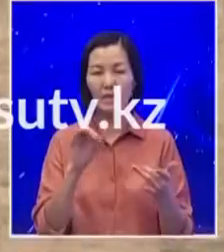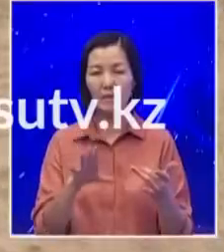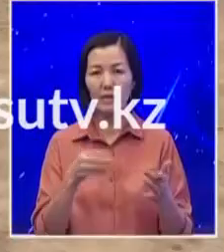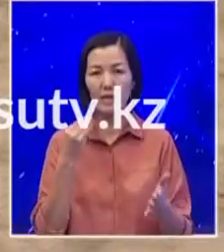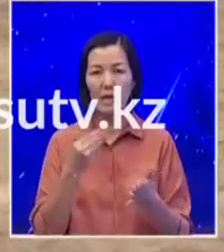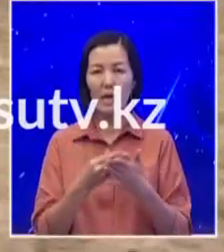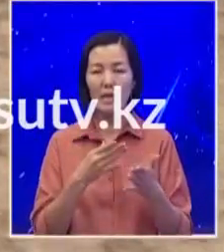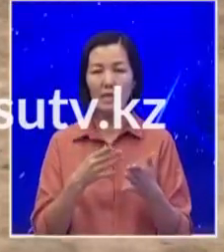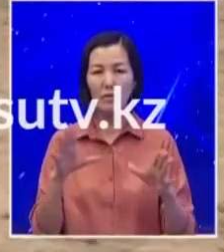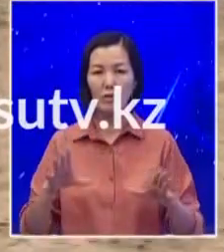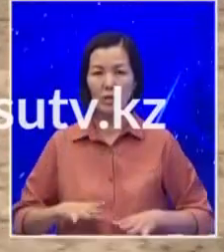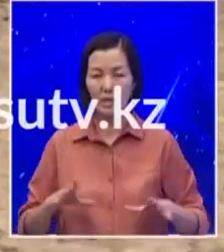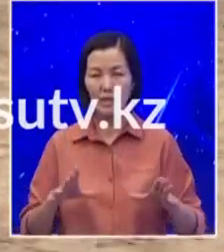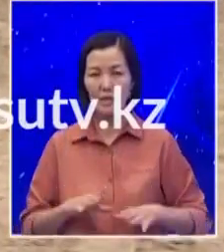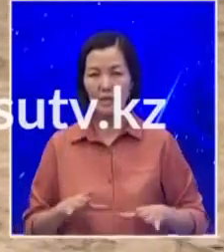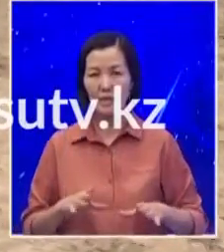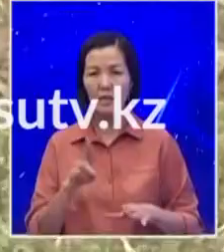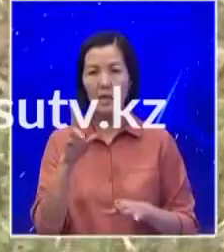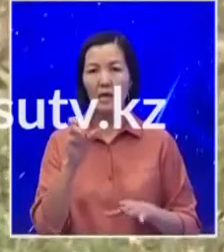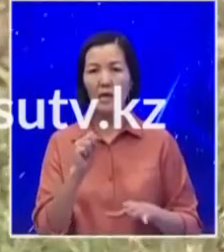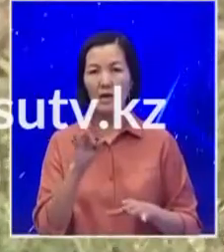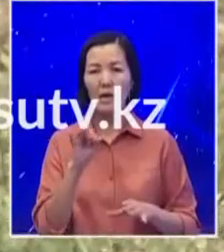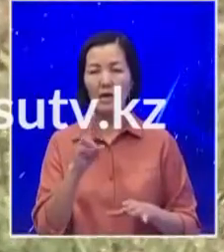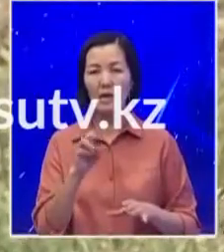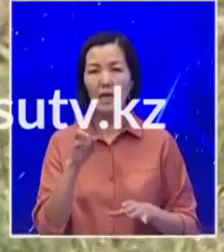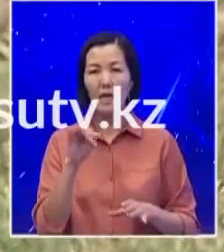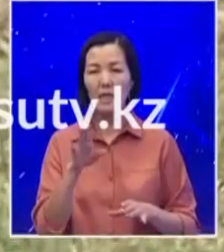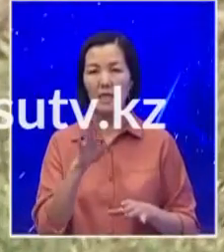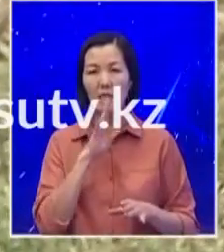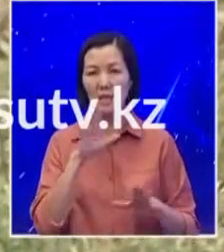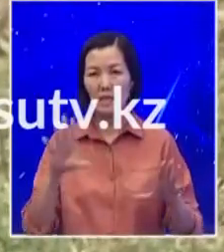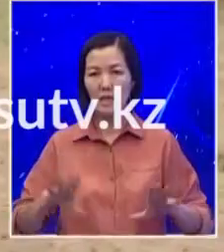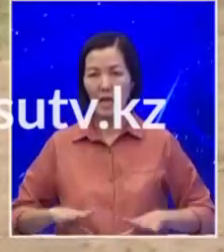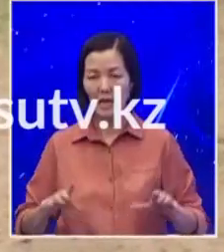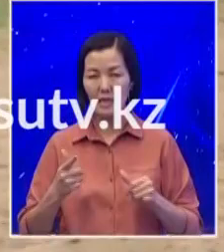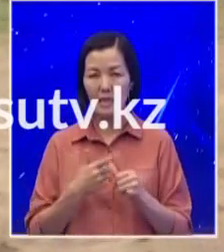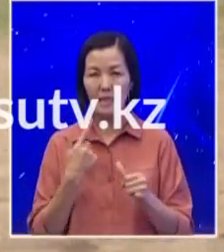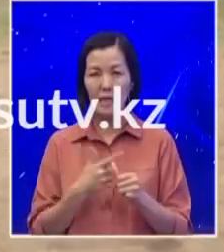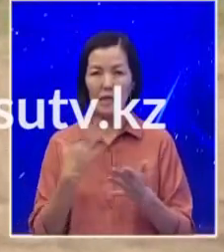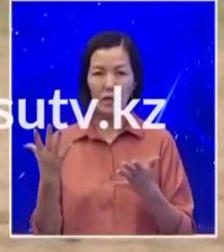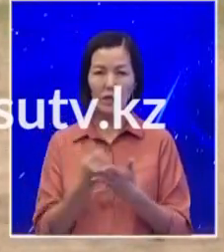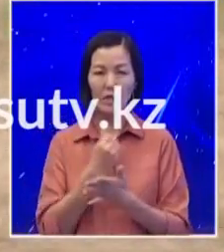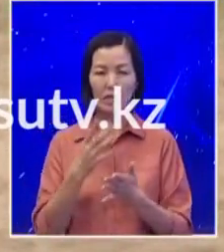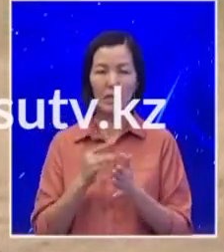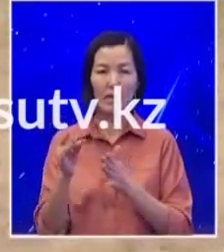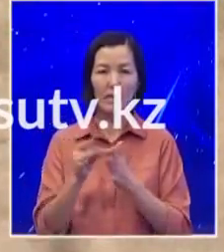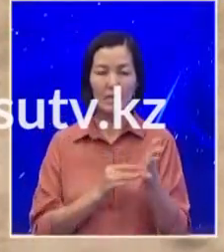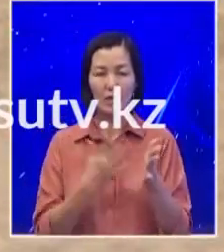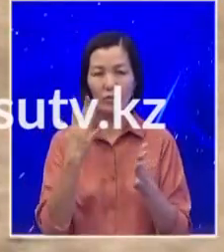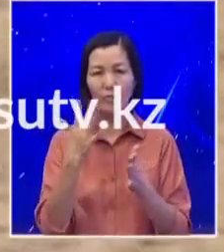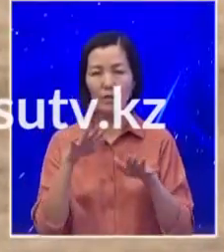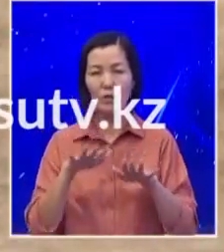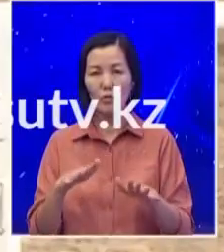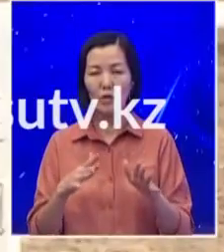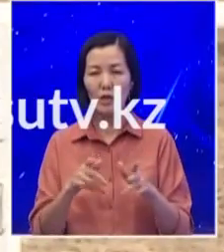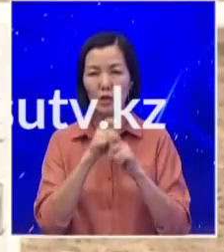тұқымды жылқы зауытында жаратылған Қарақыз мәреге жеке дара келді. Айта кетейік, бұл бәсекеде бірден 5-ші орынға дейін жүлде